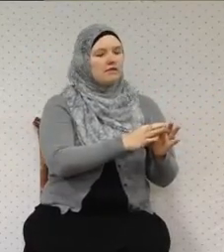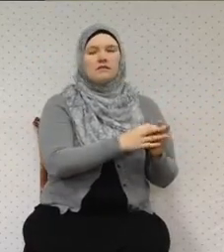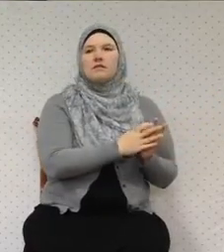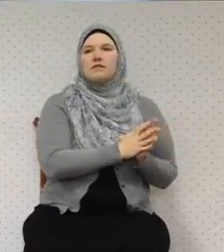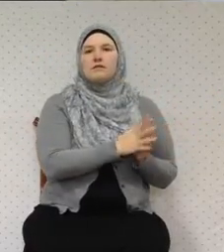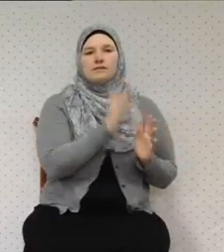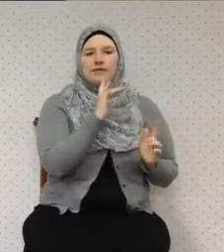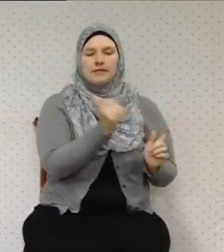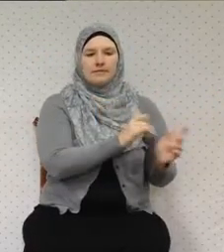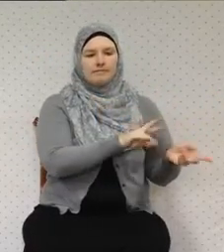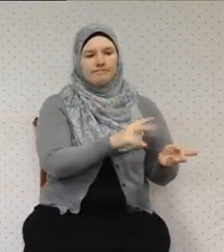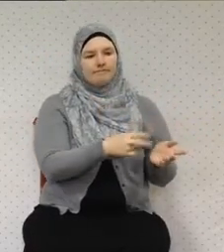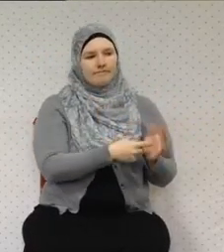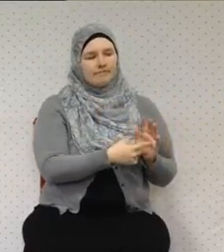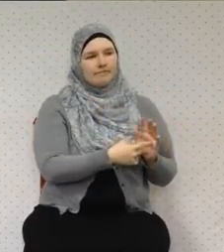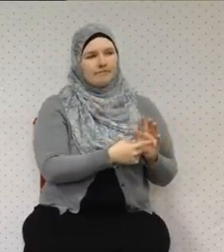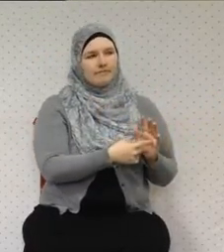مِمَّنْ أَسْلَمَ وَجْهَهُ